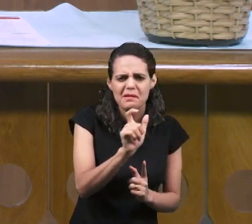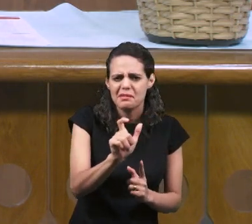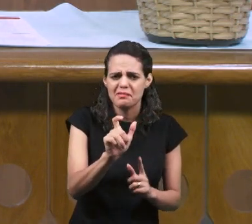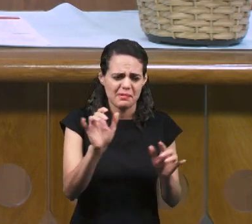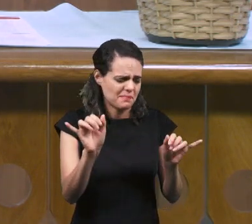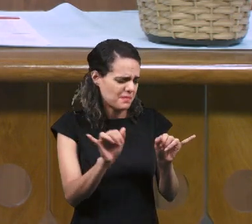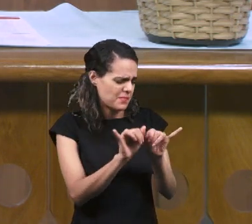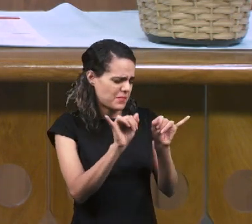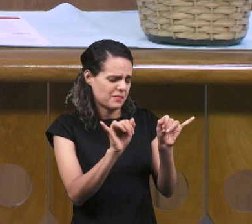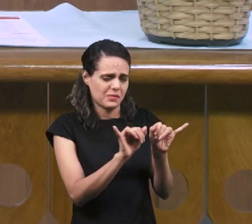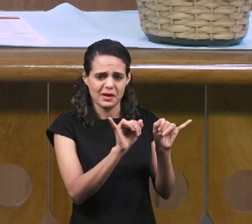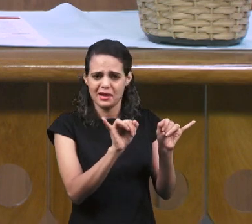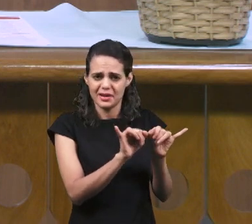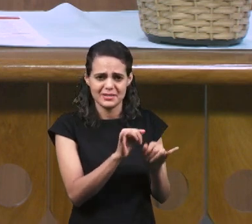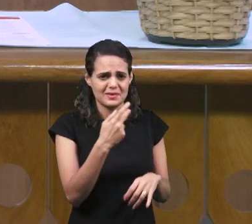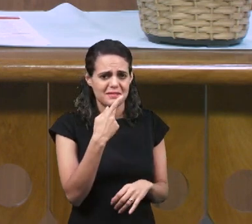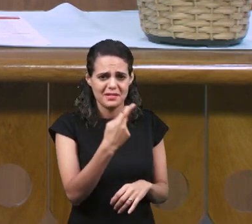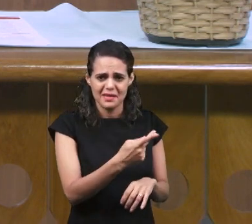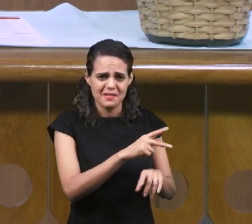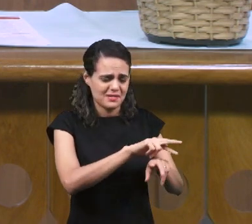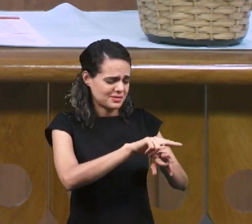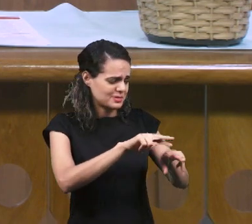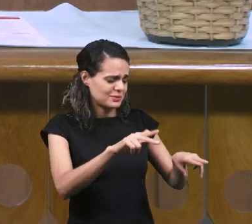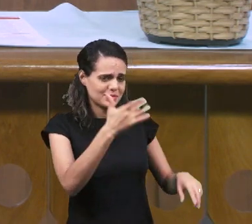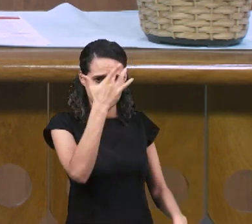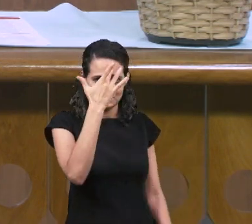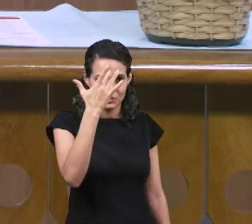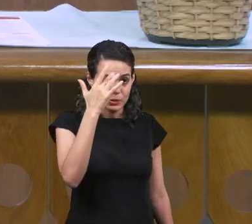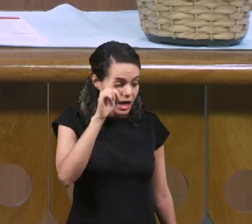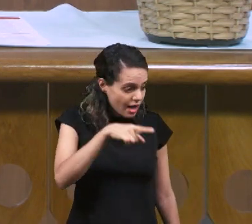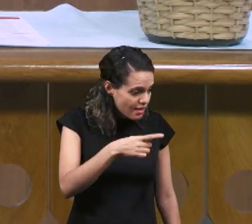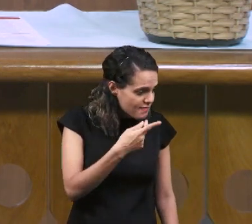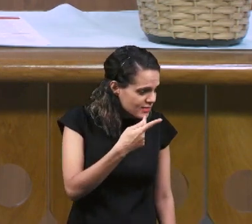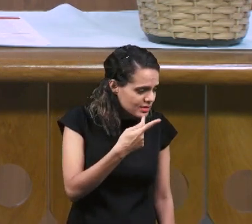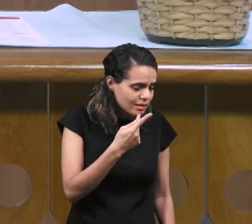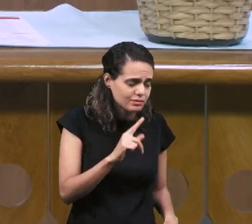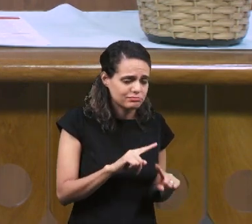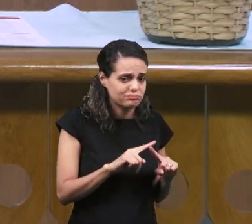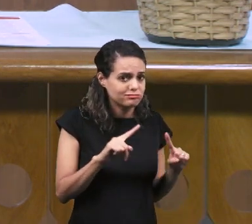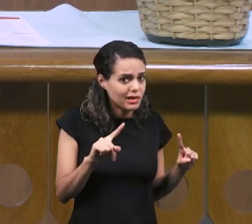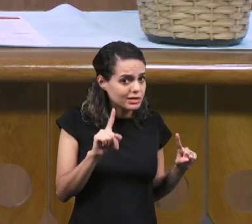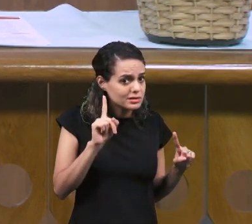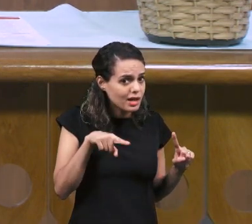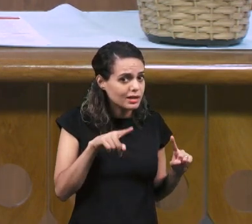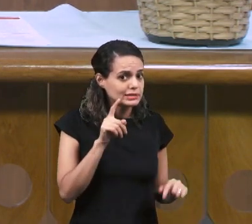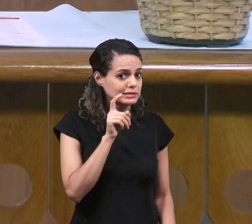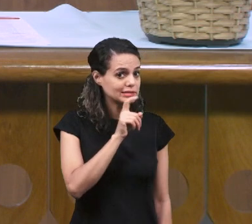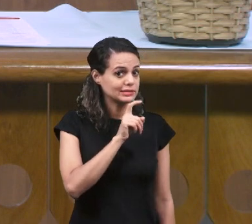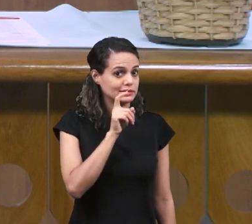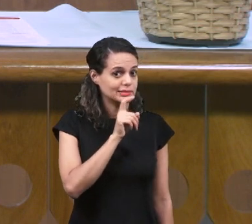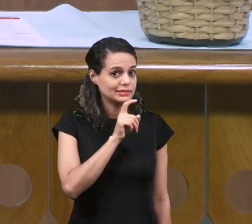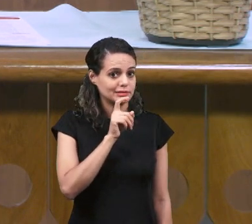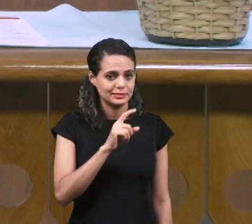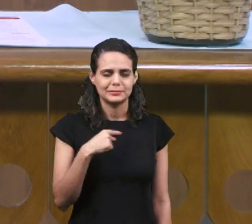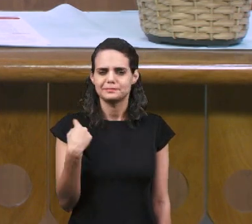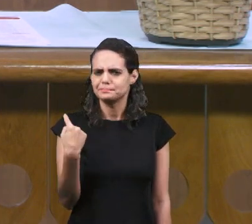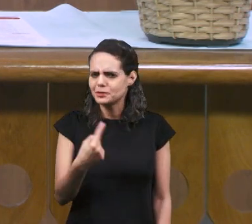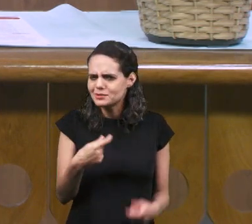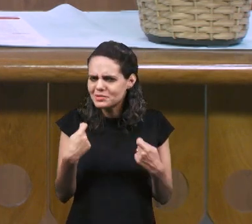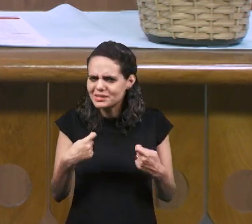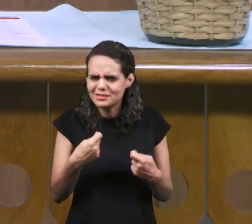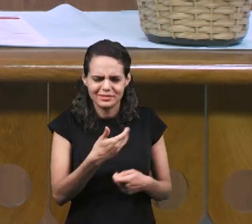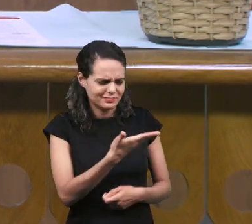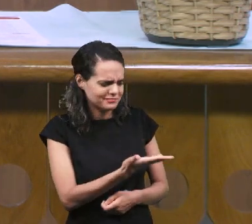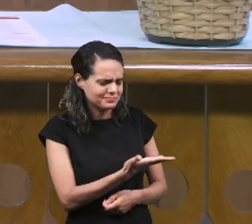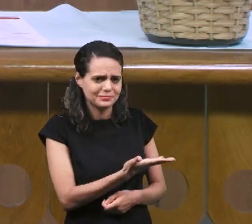rien. Donc, voyez bien, nous n'avons pas besoin de cela. Nous sommes en train de vivre notre expérience qui c'est